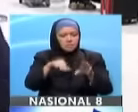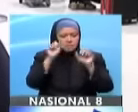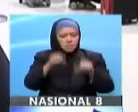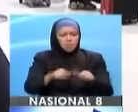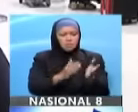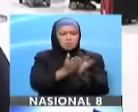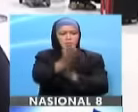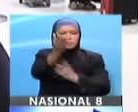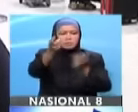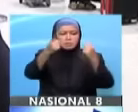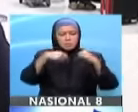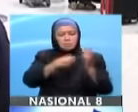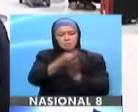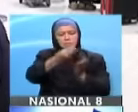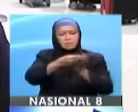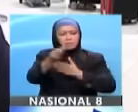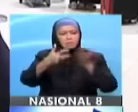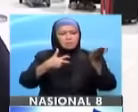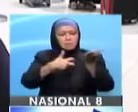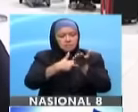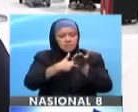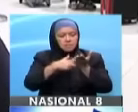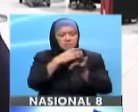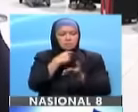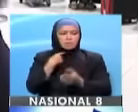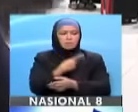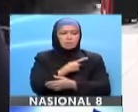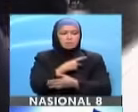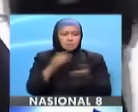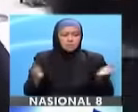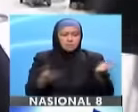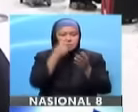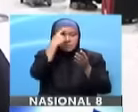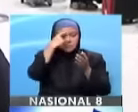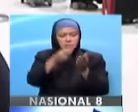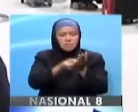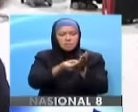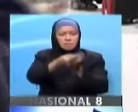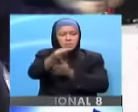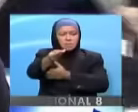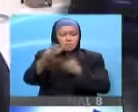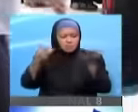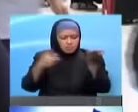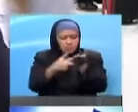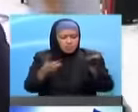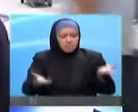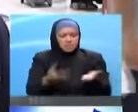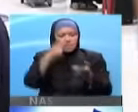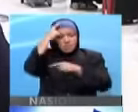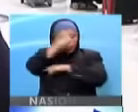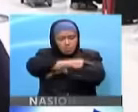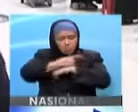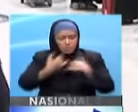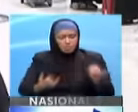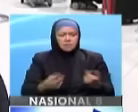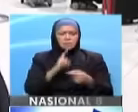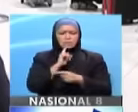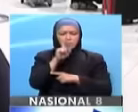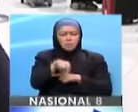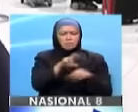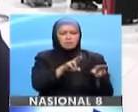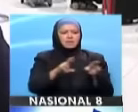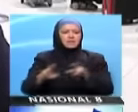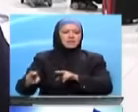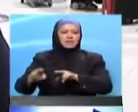tiket. Dan kita galakkan supaya untuk pembelian tiket di sini untuk hari ini supaya plan perjalanan